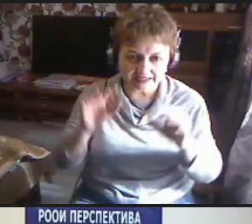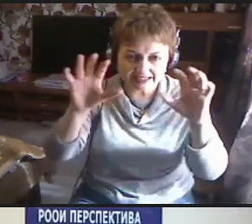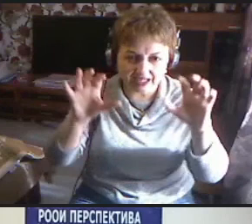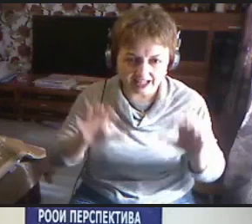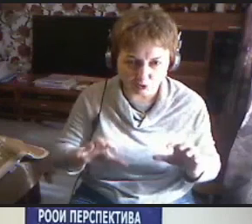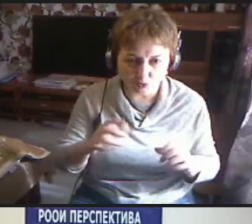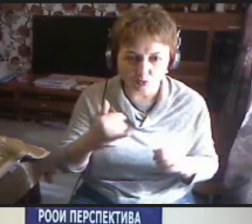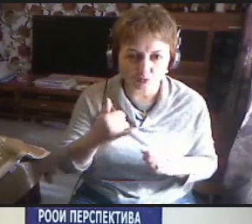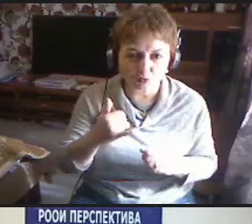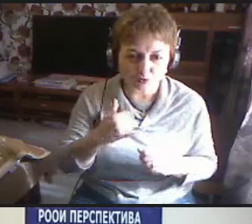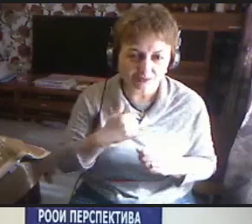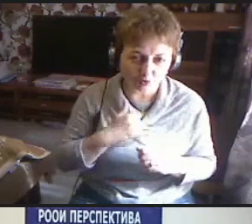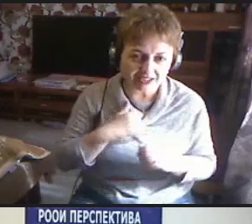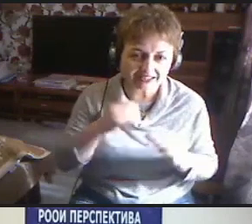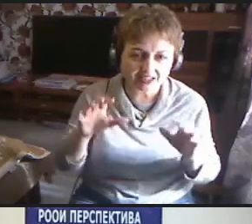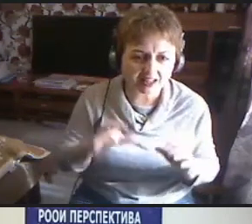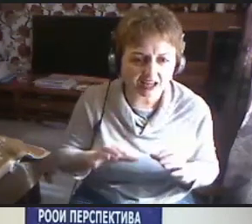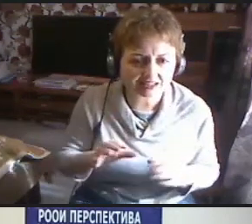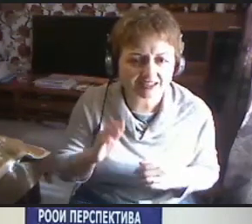законодательство у нас